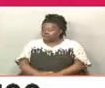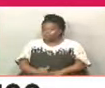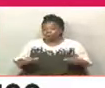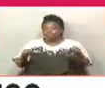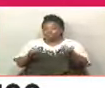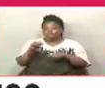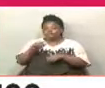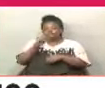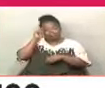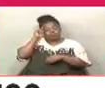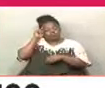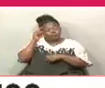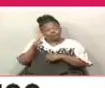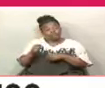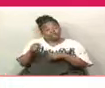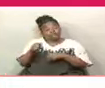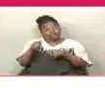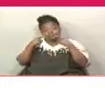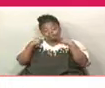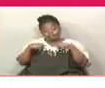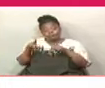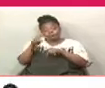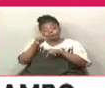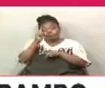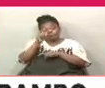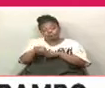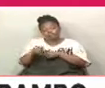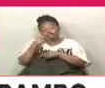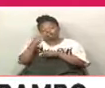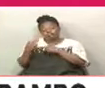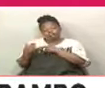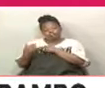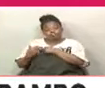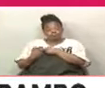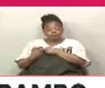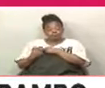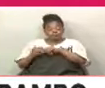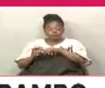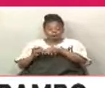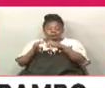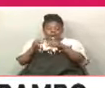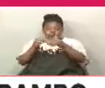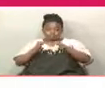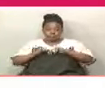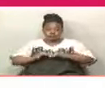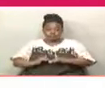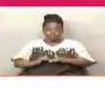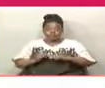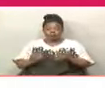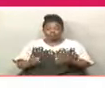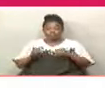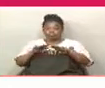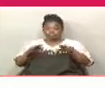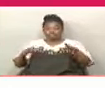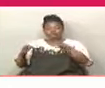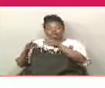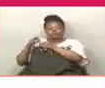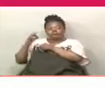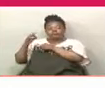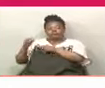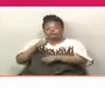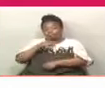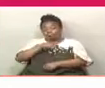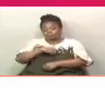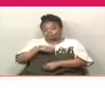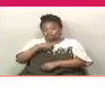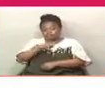Kitalo nnyo ndowooza omulanga gw'abatuuze gutuuse eri beekikwatako. Ate mu malala ettaka ly'obusika litabudde Bassenga